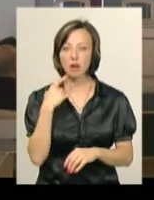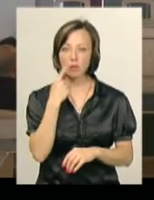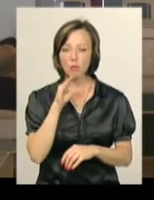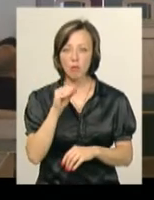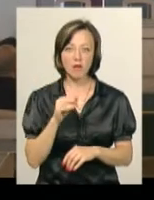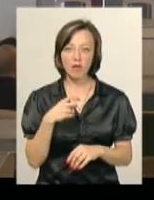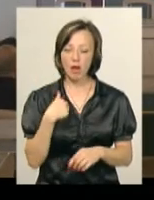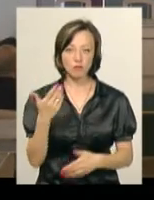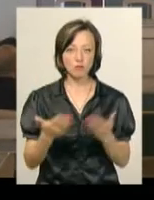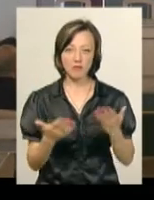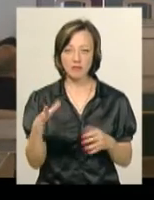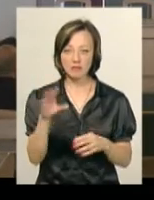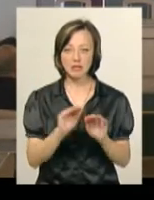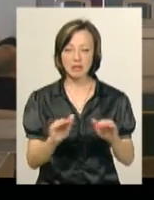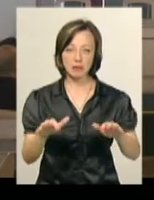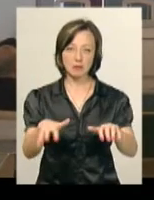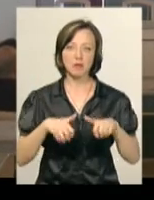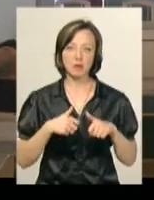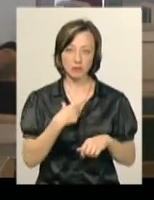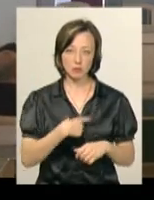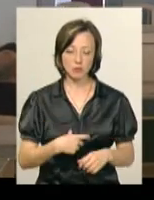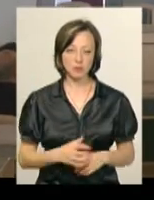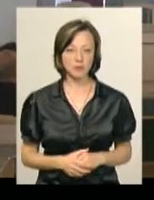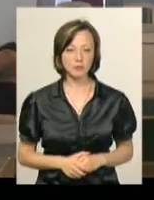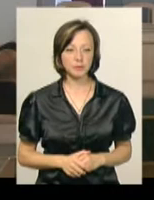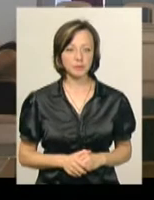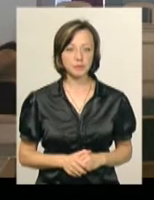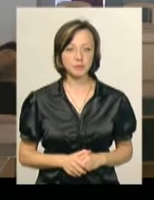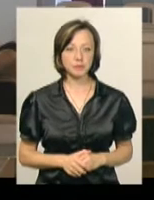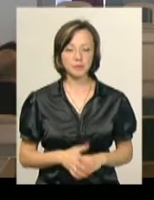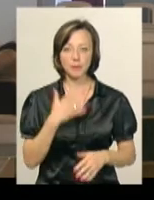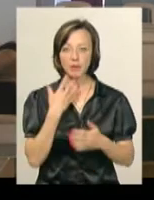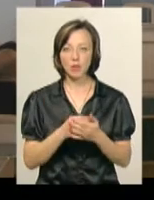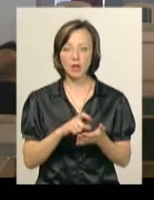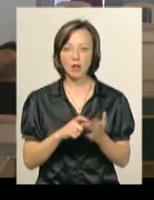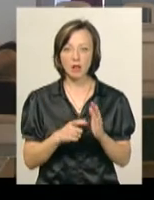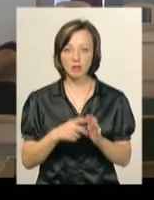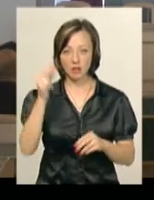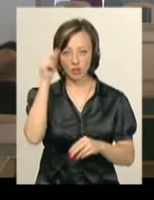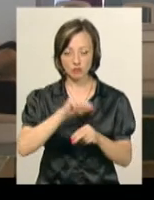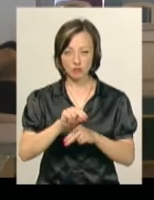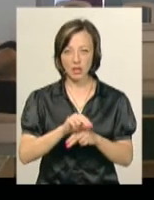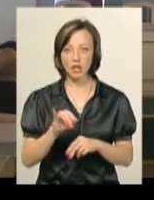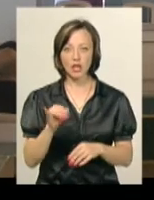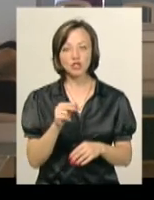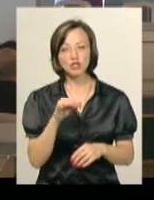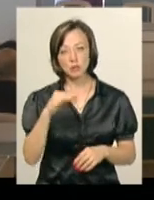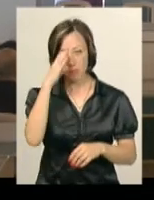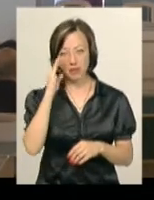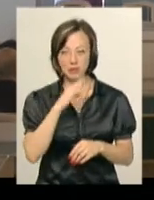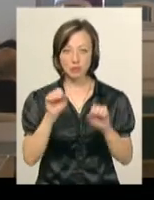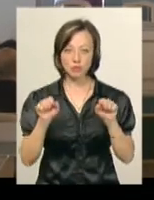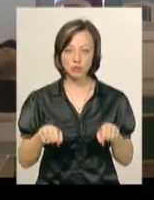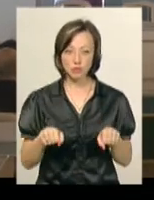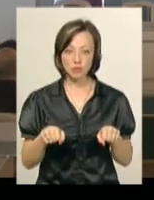цих дітей забрати в свої класи безпосередньо на навчання. І чи батьки зможуть